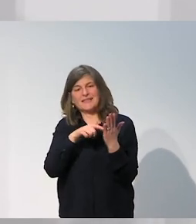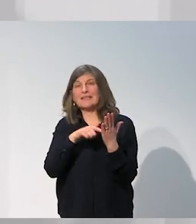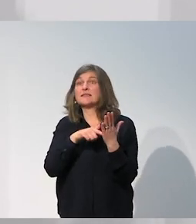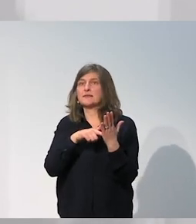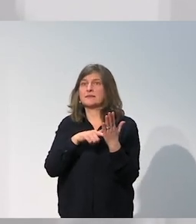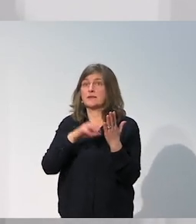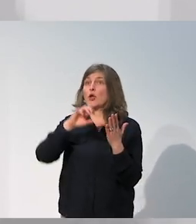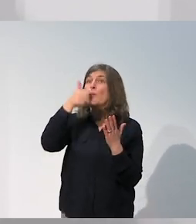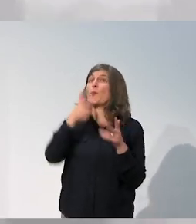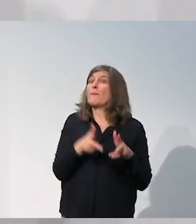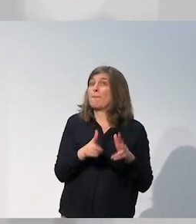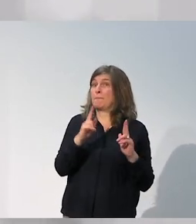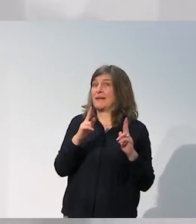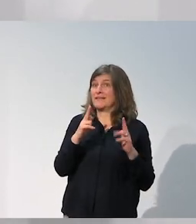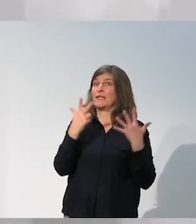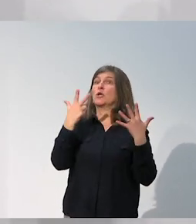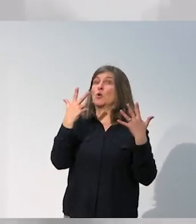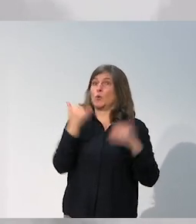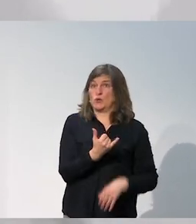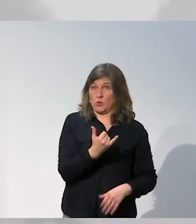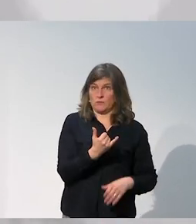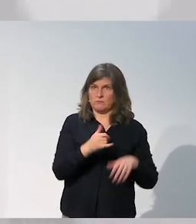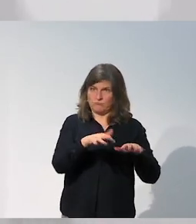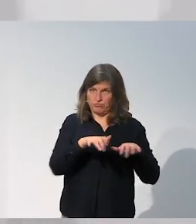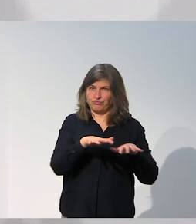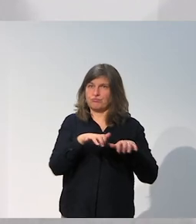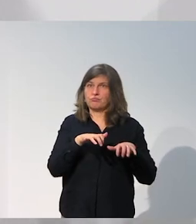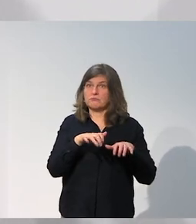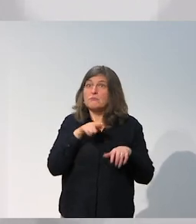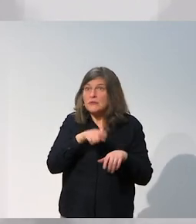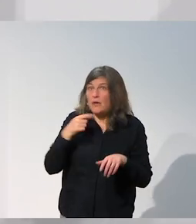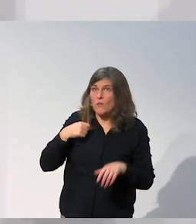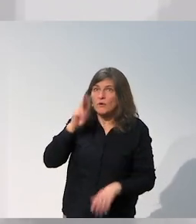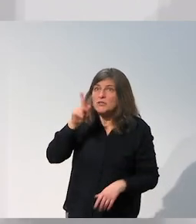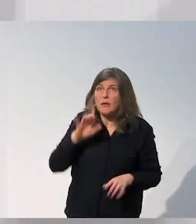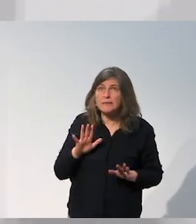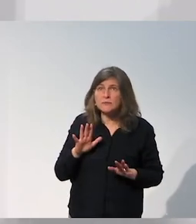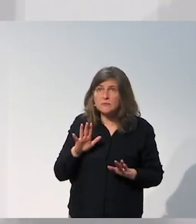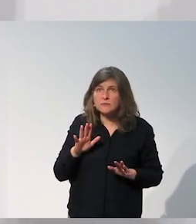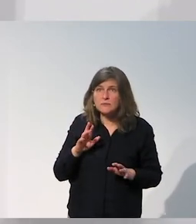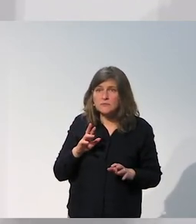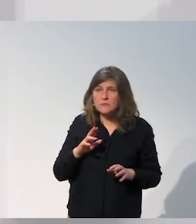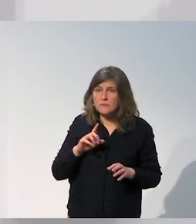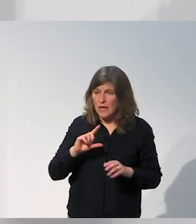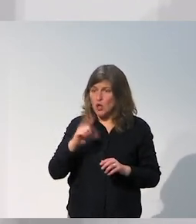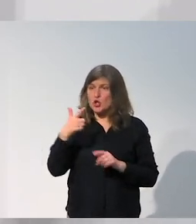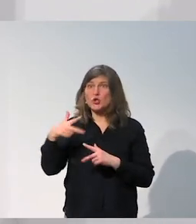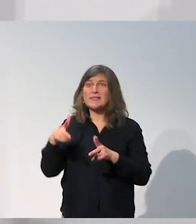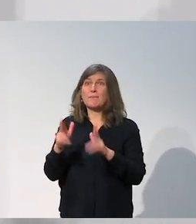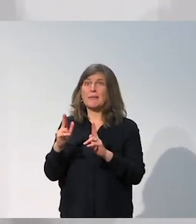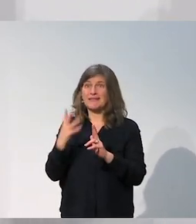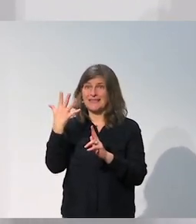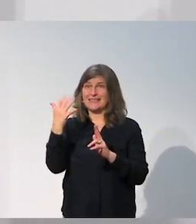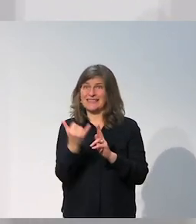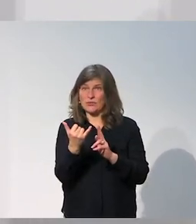8 jours, la première partie. Hein. Après, j'ai retravaillé énormément, hein, mais c'est un rythme d'écriture que je n'avais absolument jamais eu. Et la deuxième en 5 jours. Hein. Bon. Eh